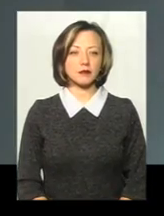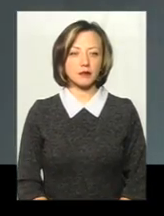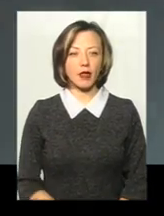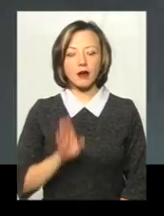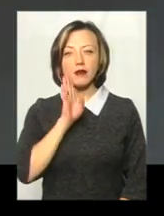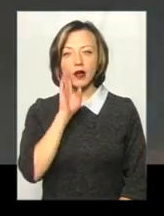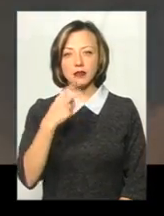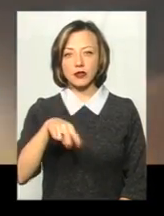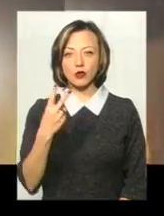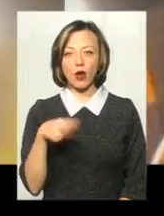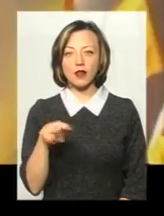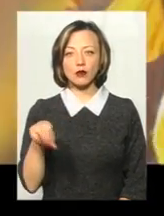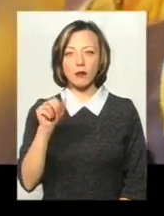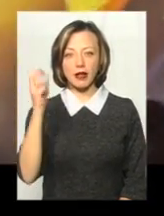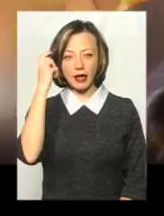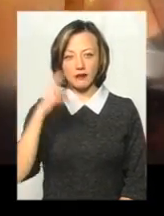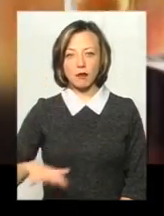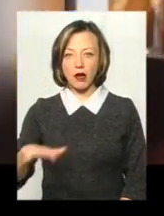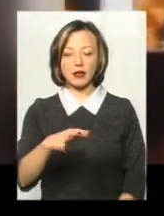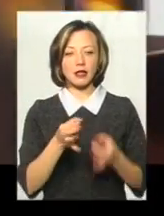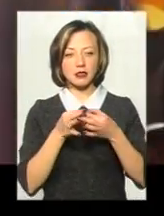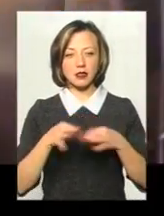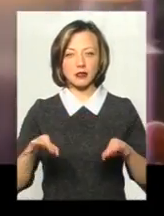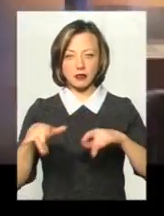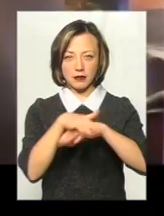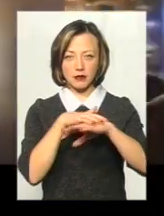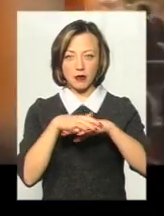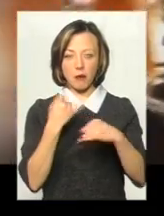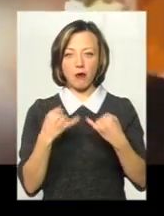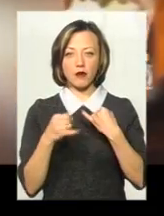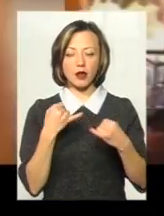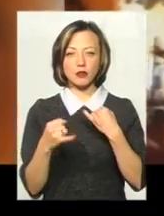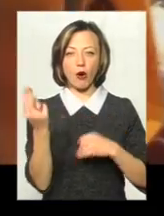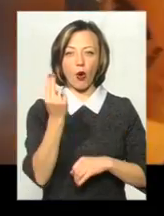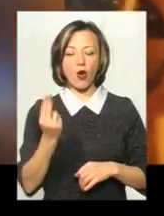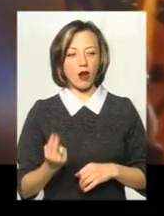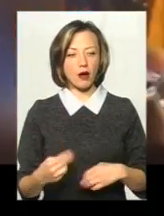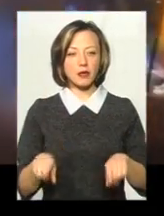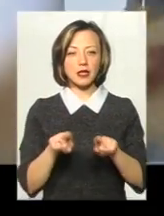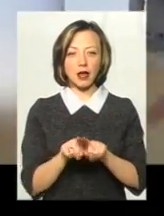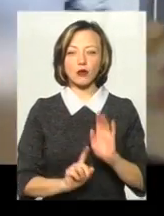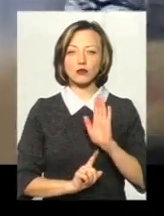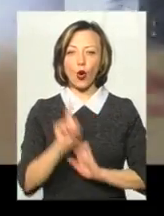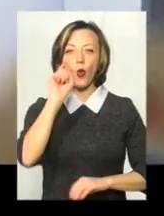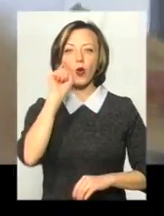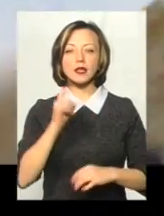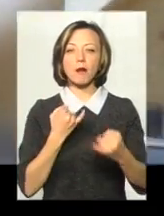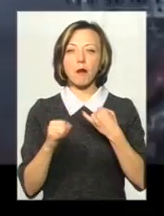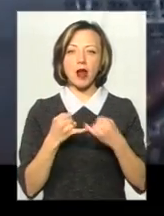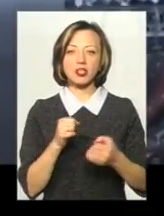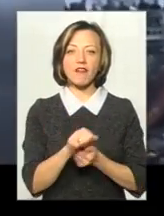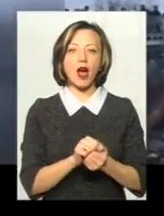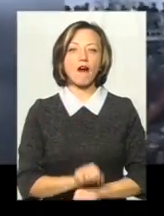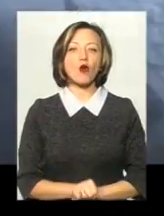Вранці 22 листопада Київський майдан Незалежності заряснів помаранчевими кольорами. Так розпочалась українська помаранчева